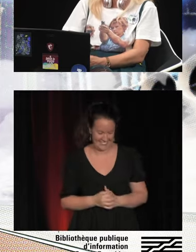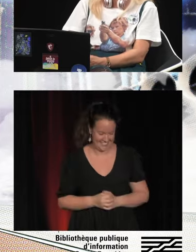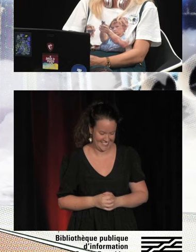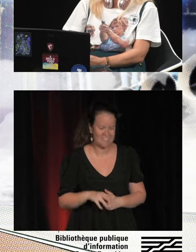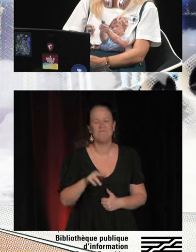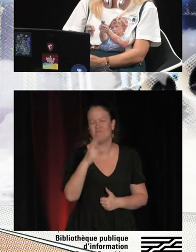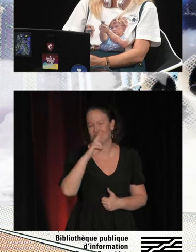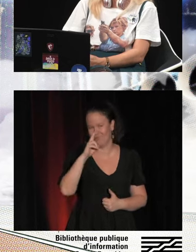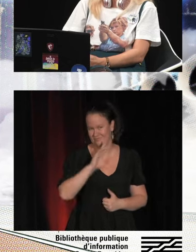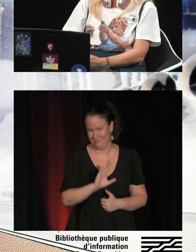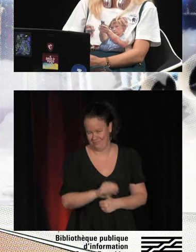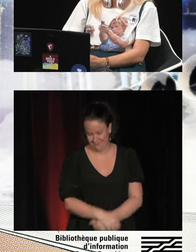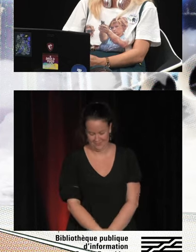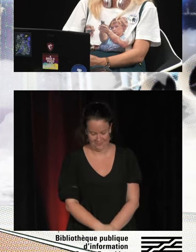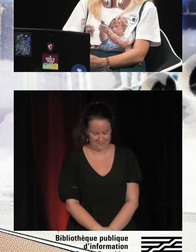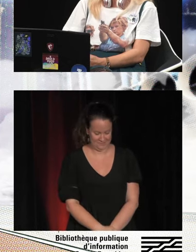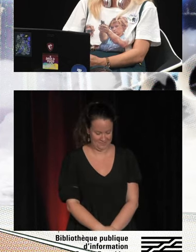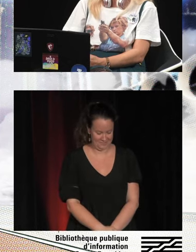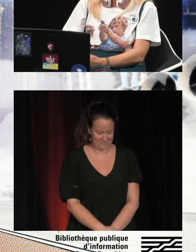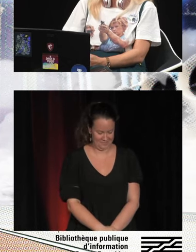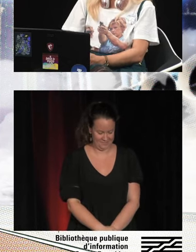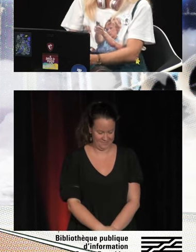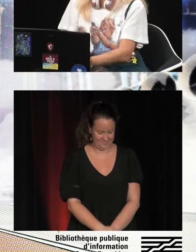Mais ça va être marrant en vrai.